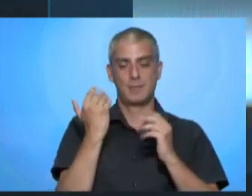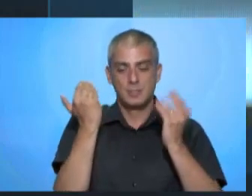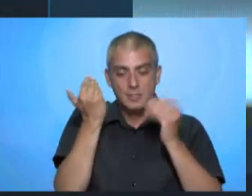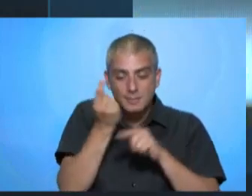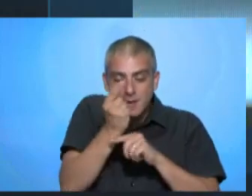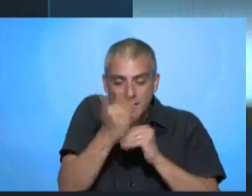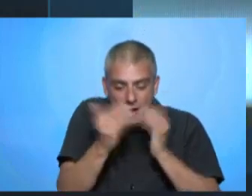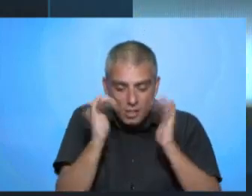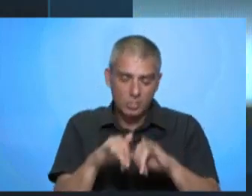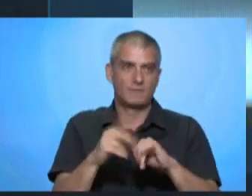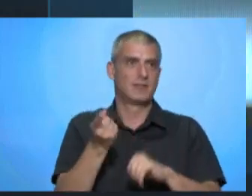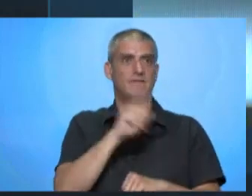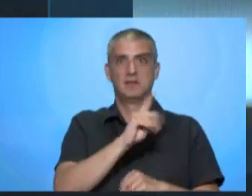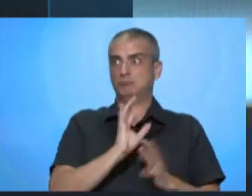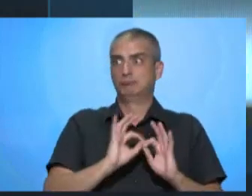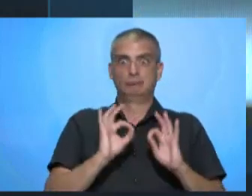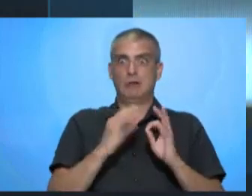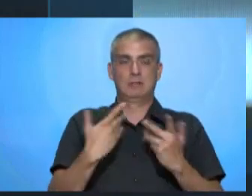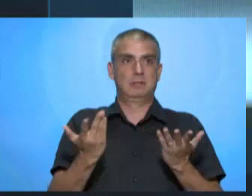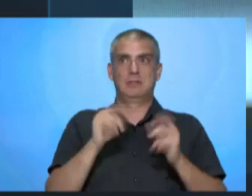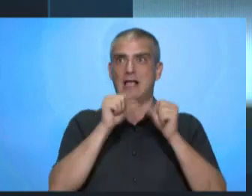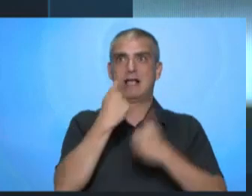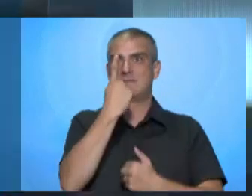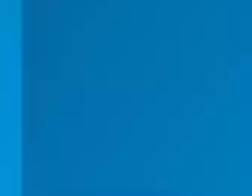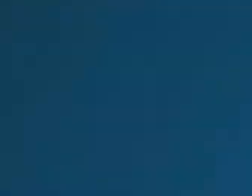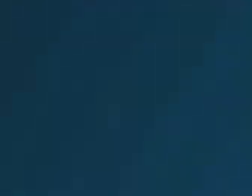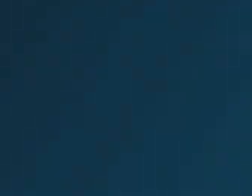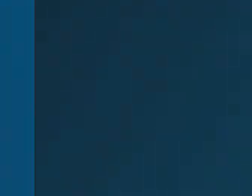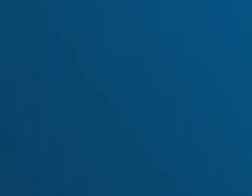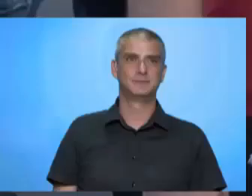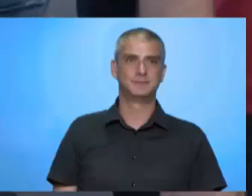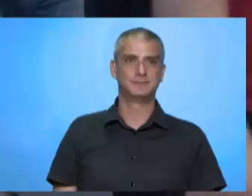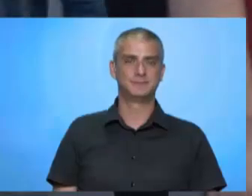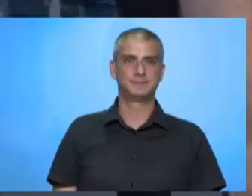הכרעה, כמעט תמיד, לבין זו שאין לה אפילו גביע אחד בארון.